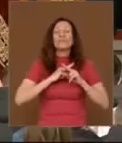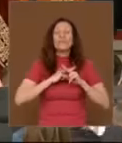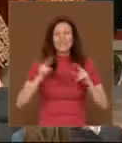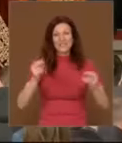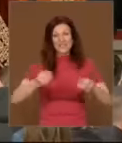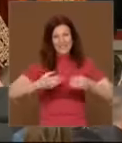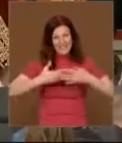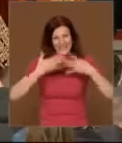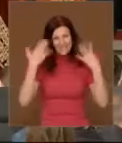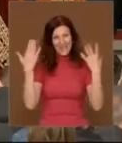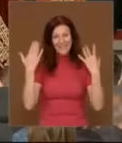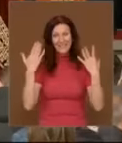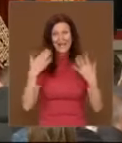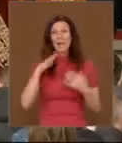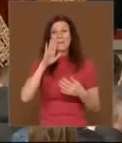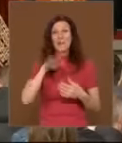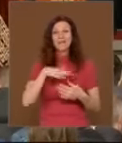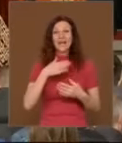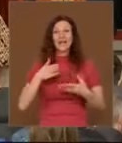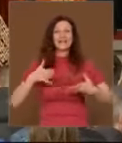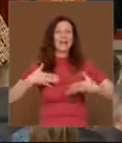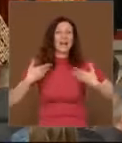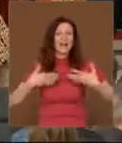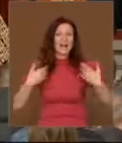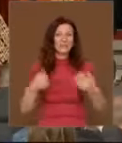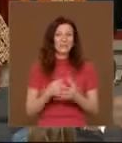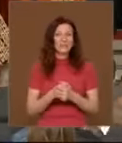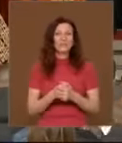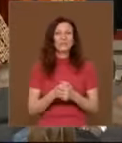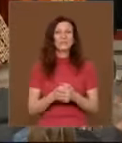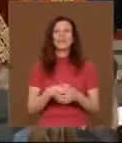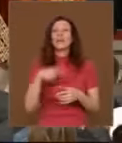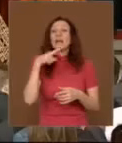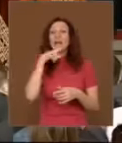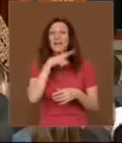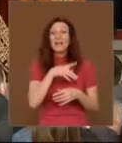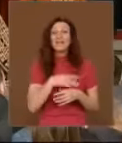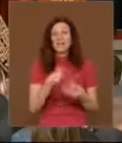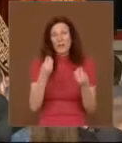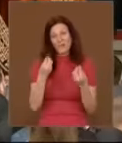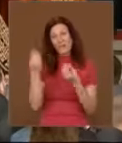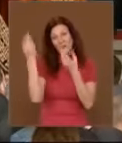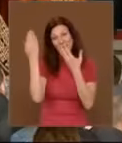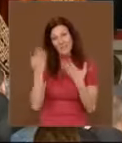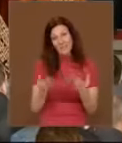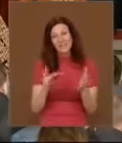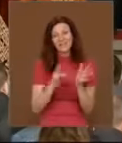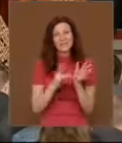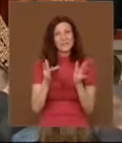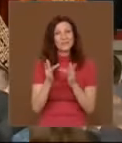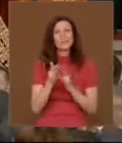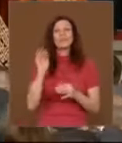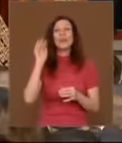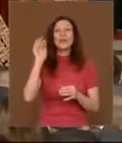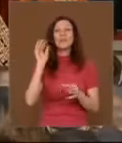пасхална радост. Мирът и благодата на възкръсналия Господ и Спасител наш Иисус Христос да